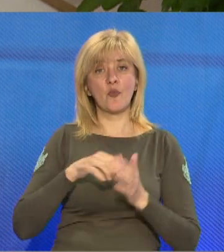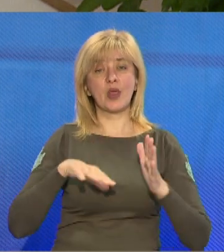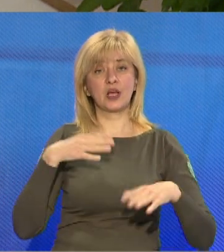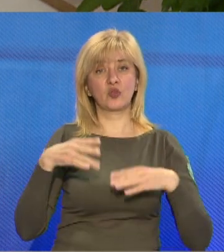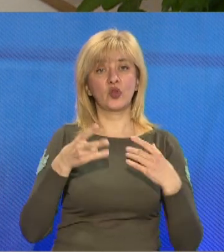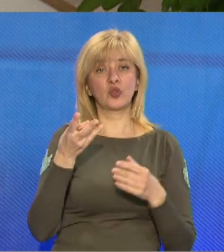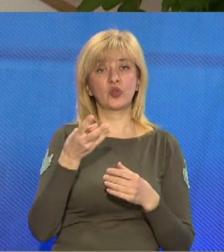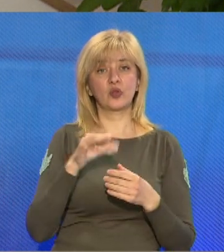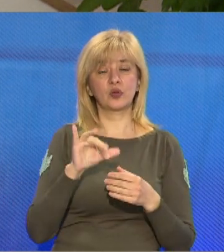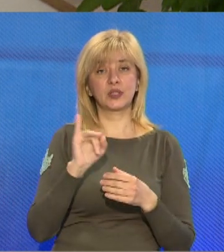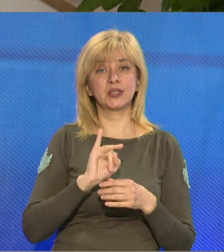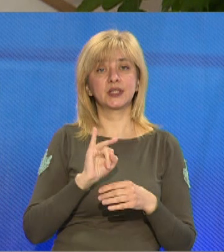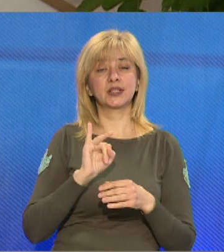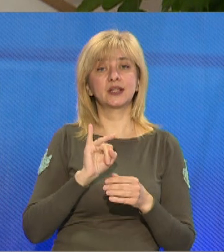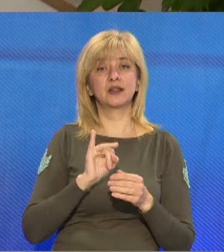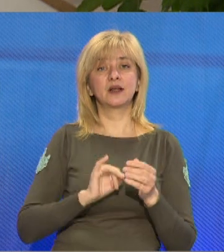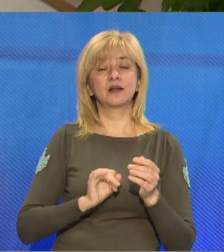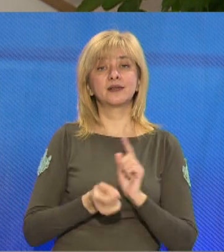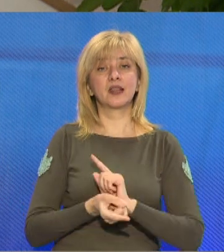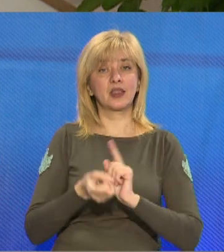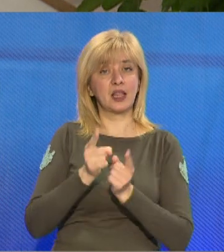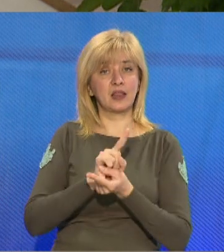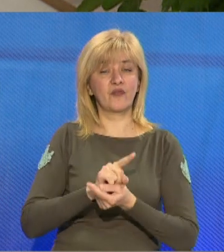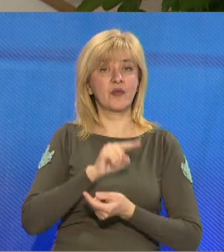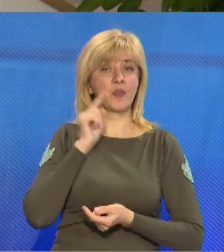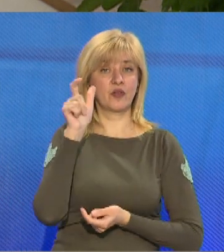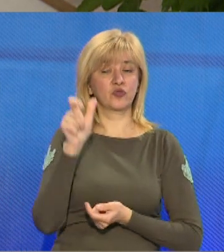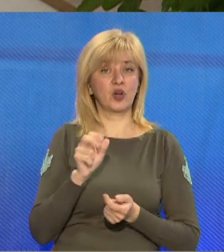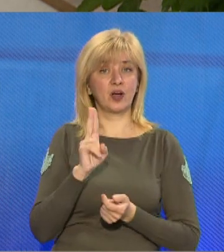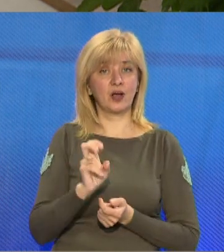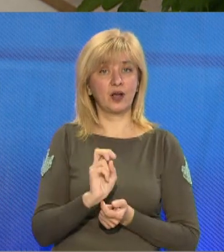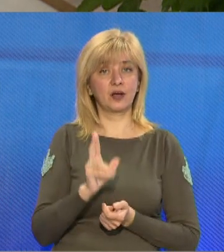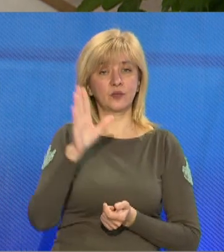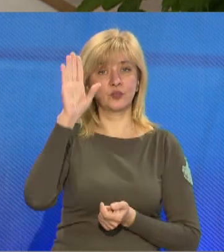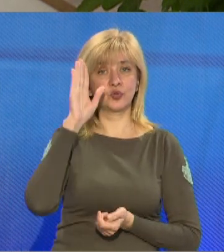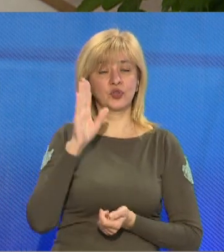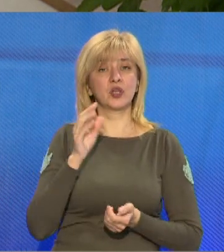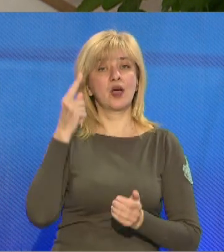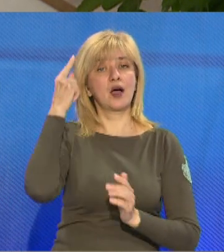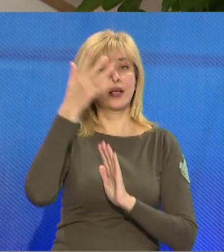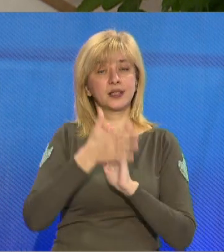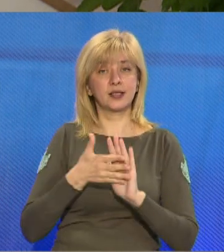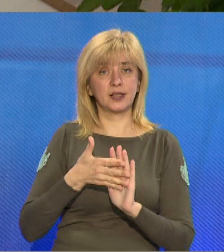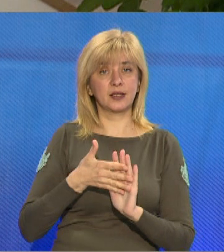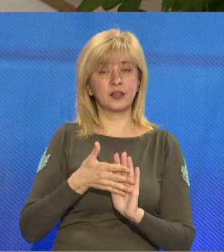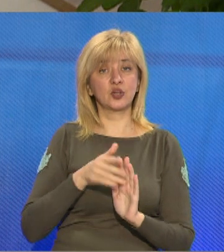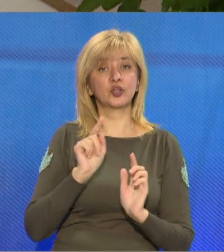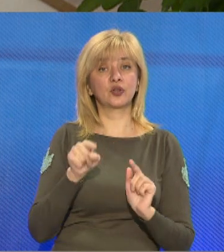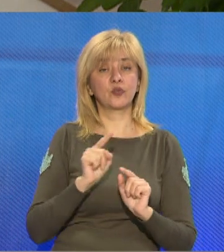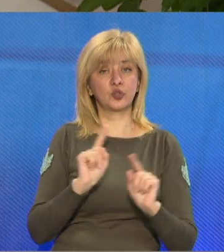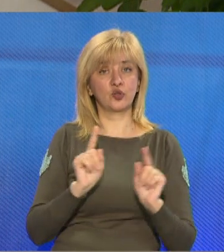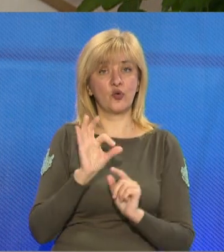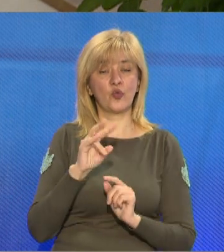это и становление молодого человека как мужчины, осознать о том, что